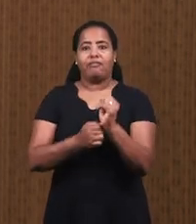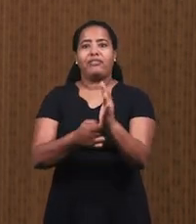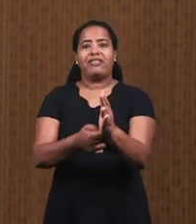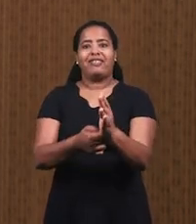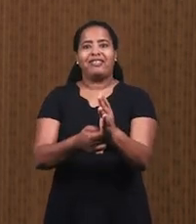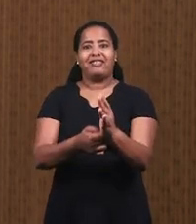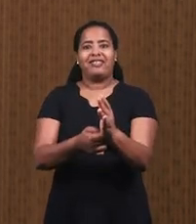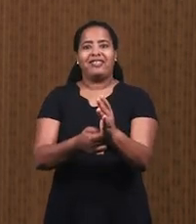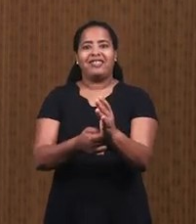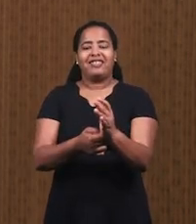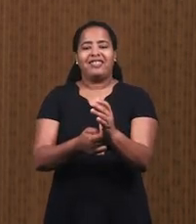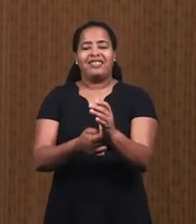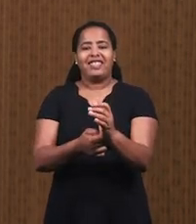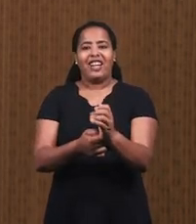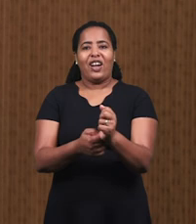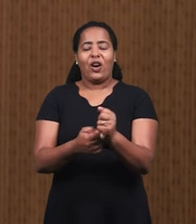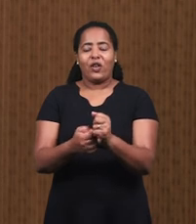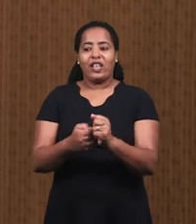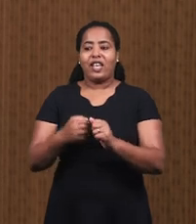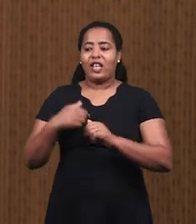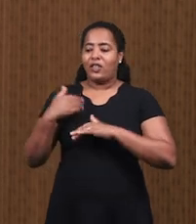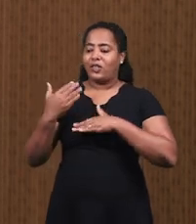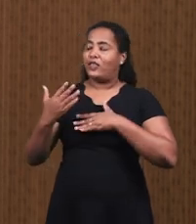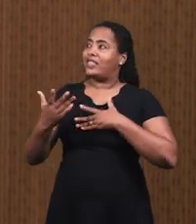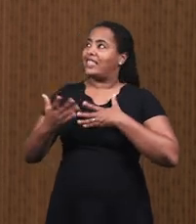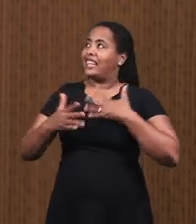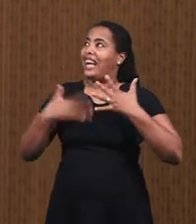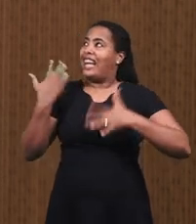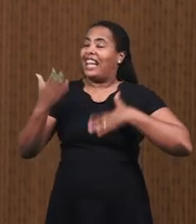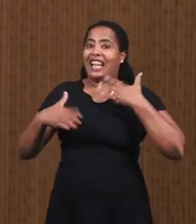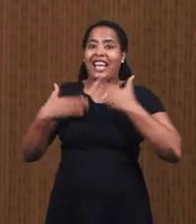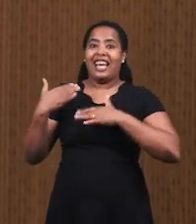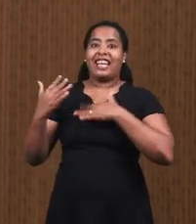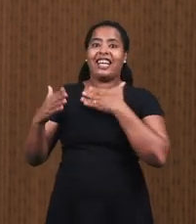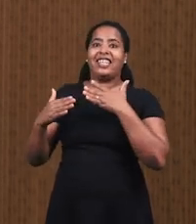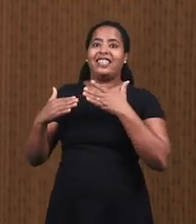Это то, что движет нами до сегодня.